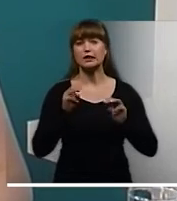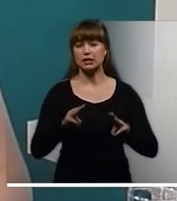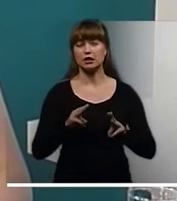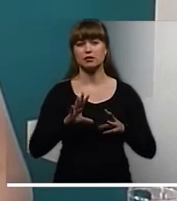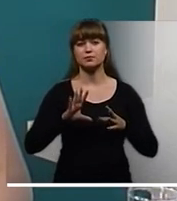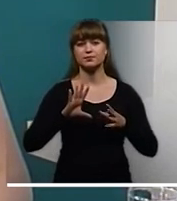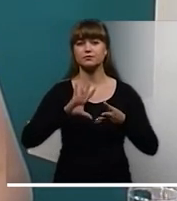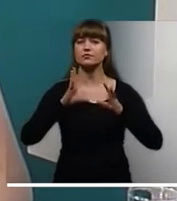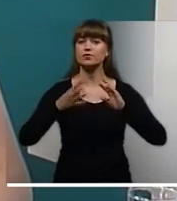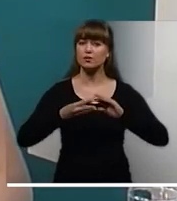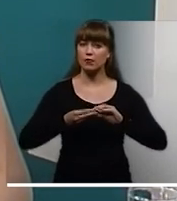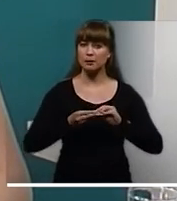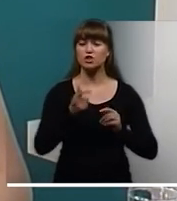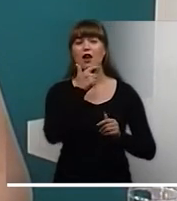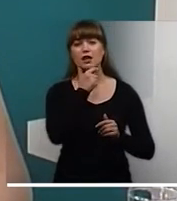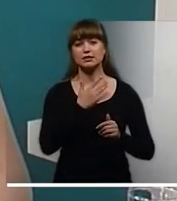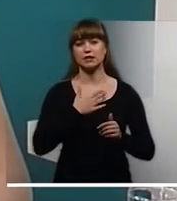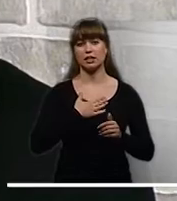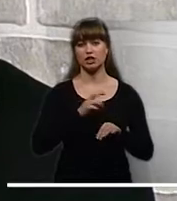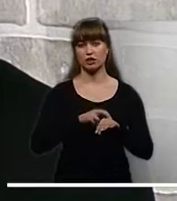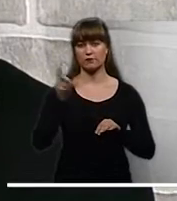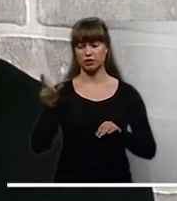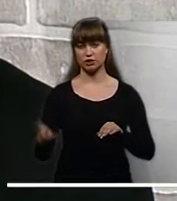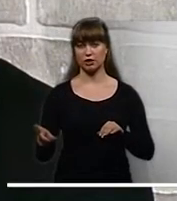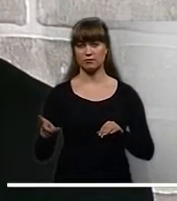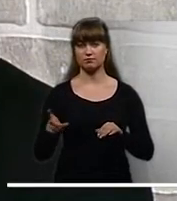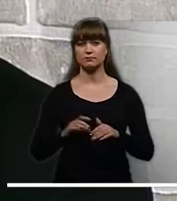Нет, вообще этика наших врачей.